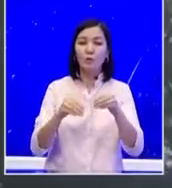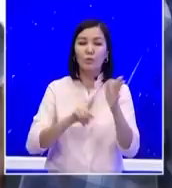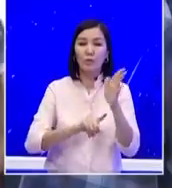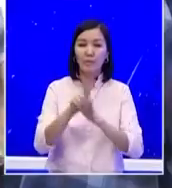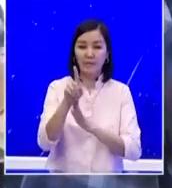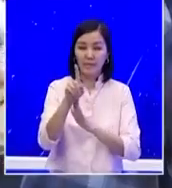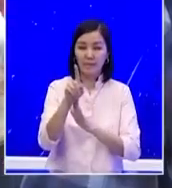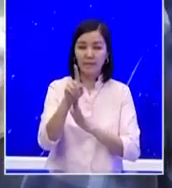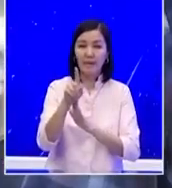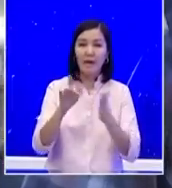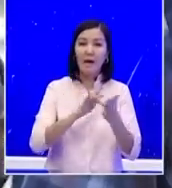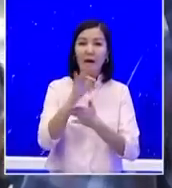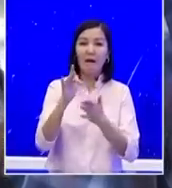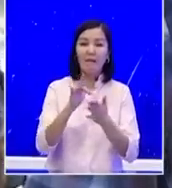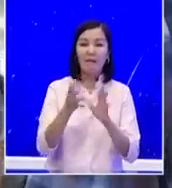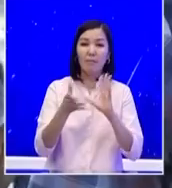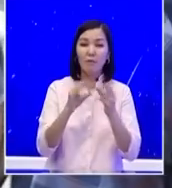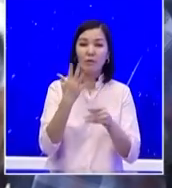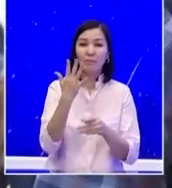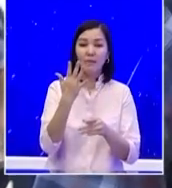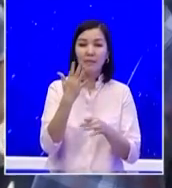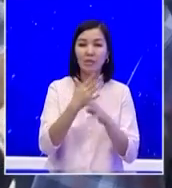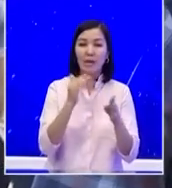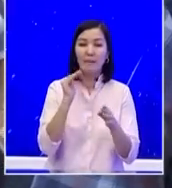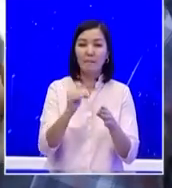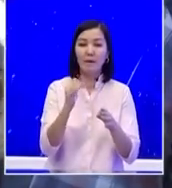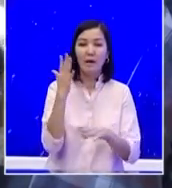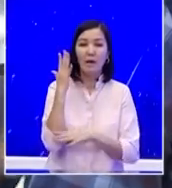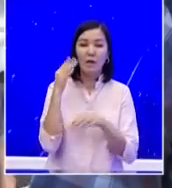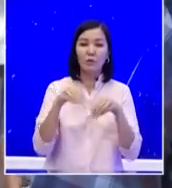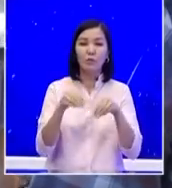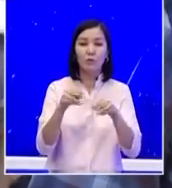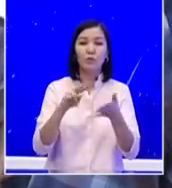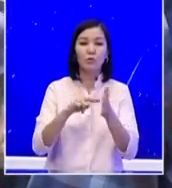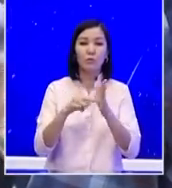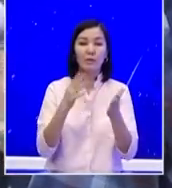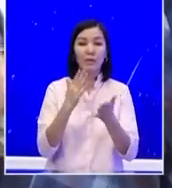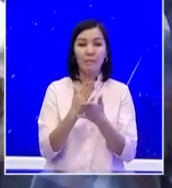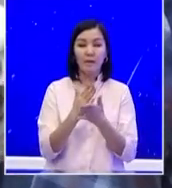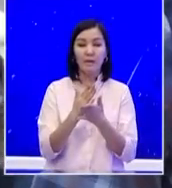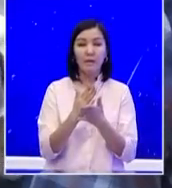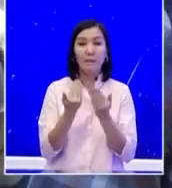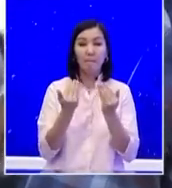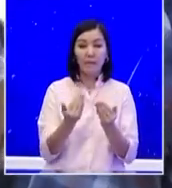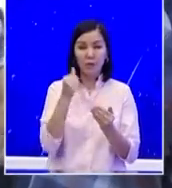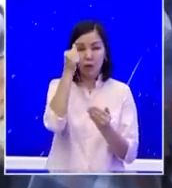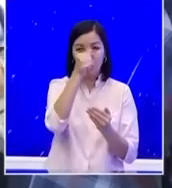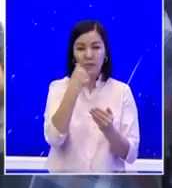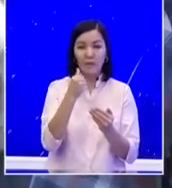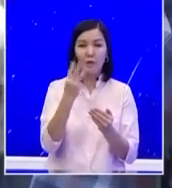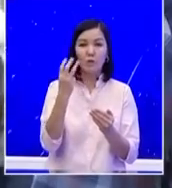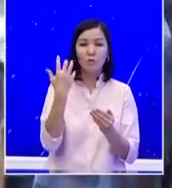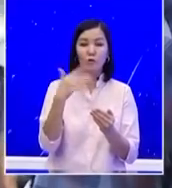жатырмыз. Қала бойынша 5,5 мың ағаш отырғызу жоспарымыз биылша. Биылғы жоспарымыз. Және